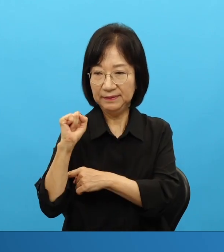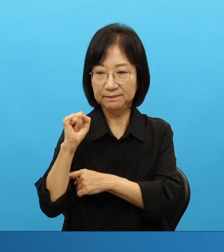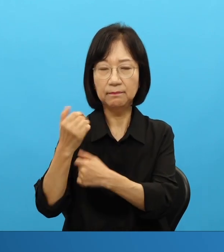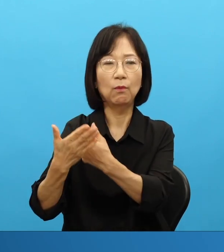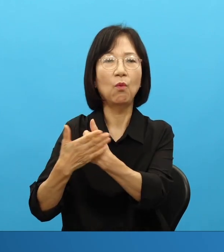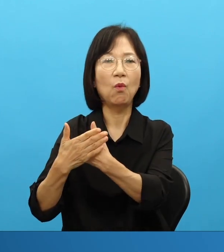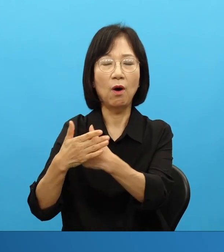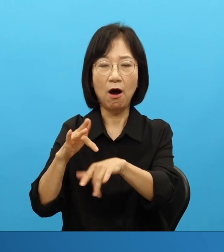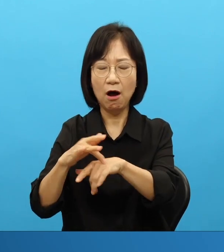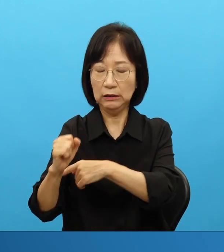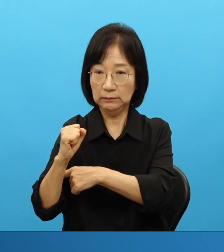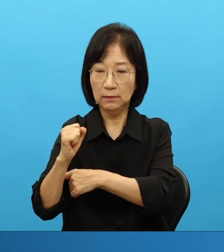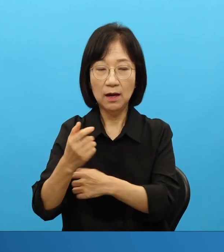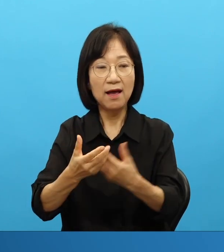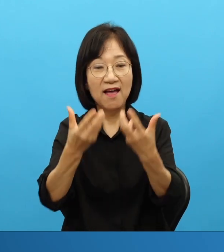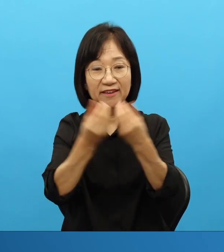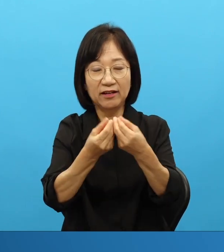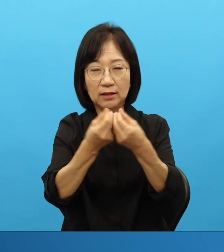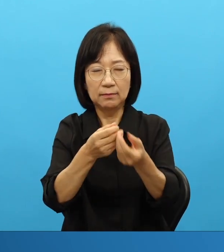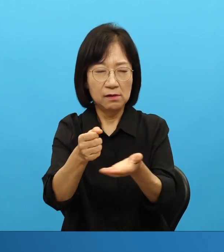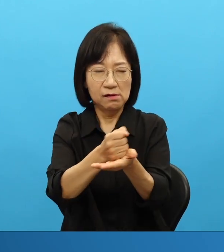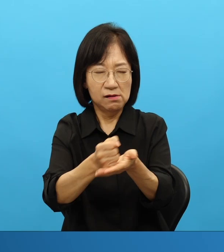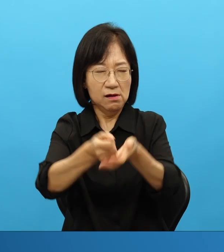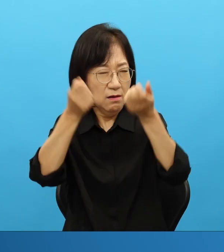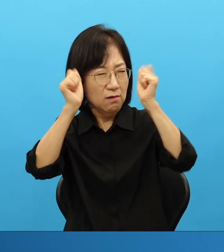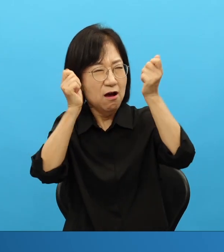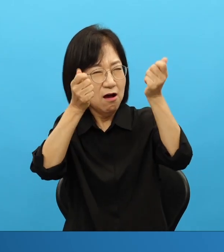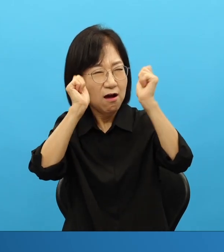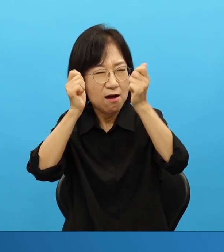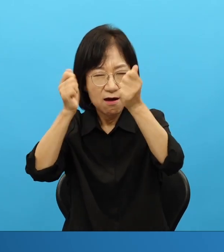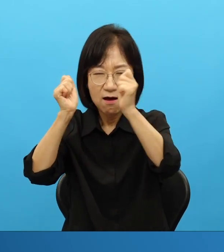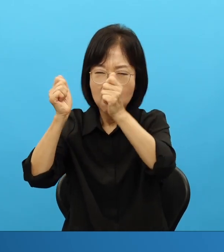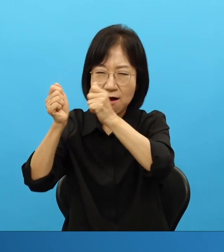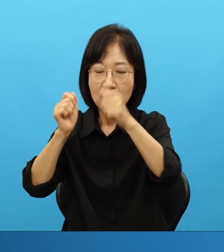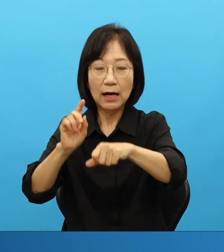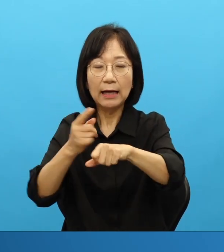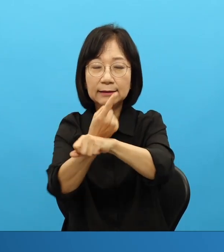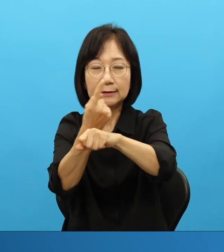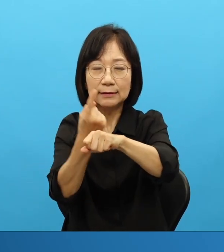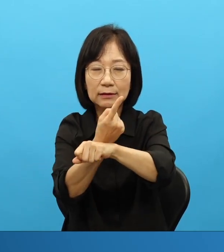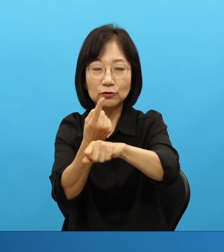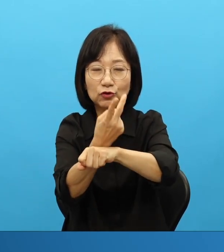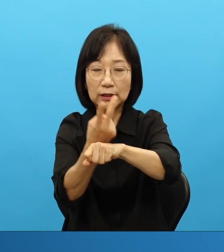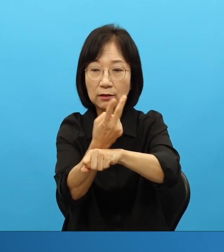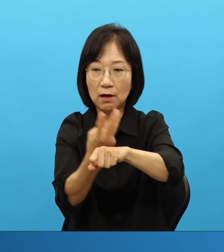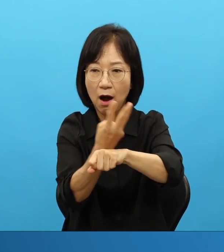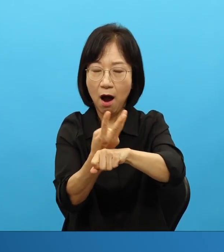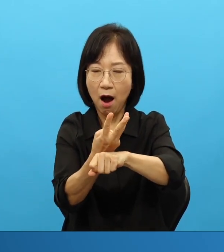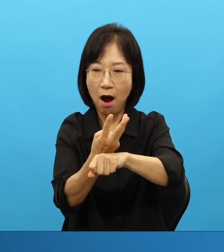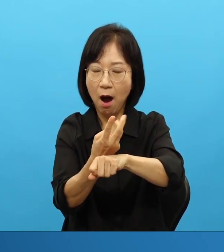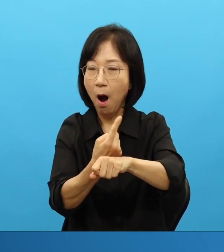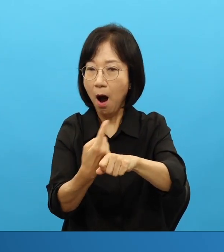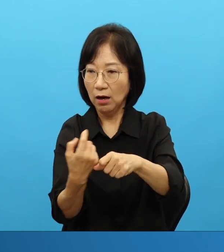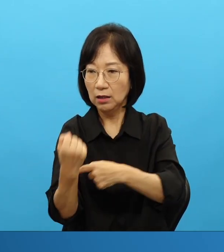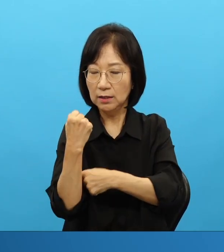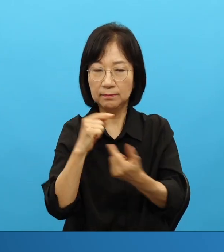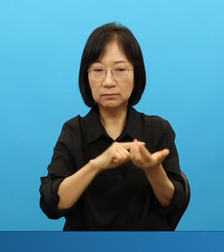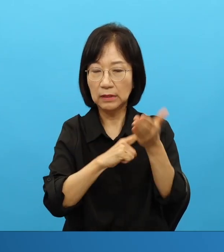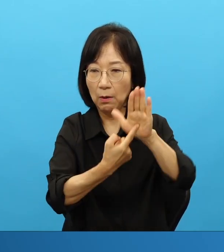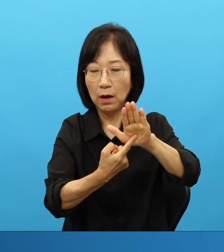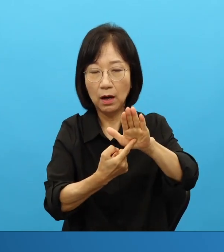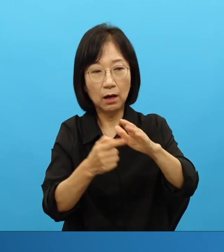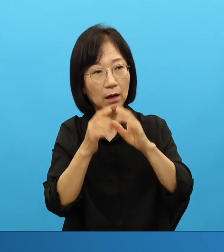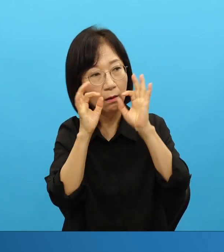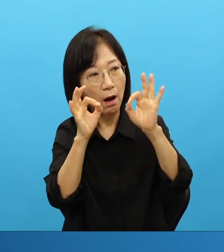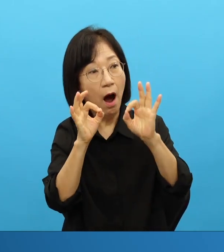한 3시간 구슬하고 나니까 힘이 생기잖아요. You perform a 3-hour shamanistic rite, then you're rejuvenated. 거기에 속는 겁니다. And that's why people